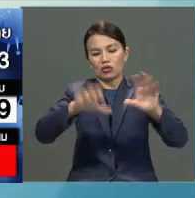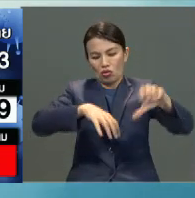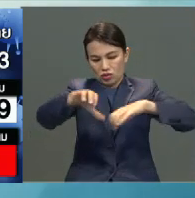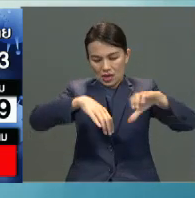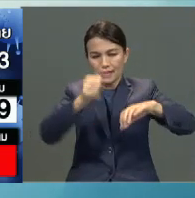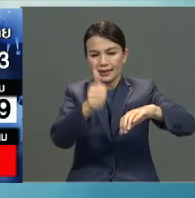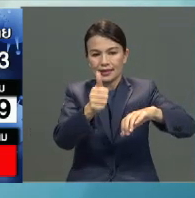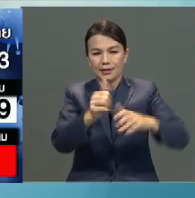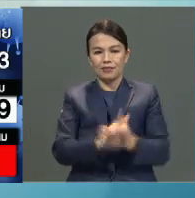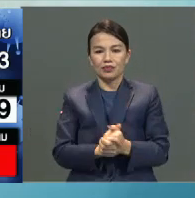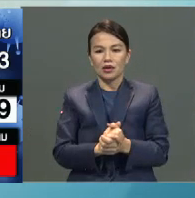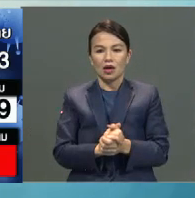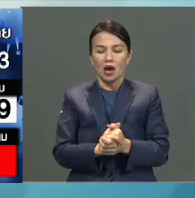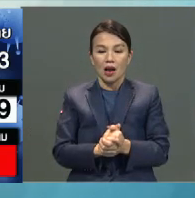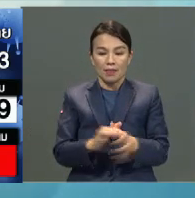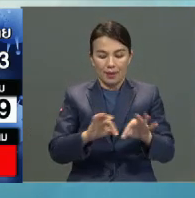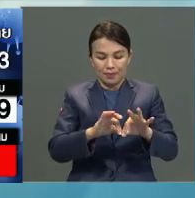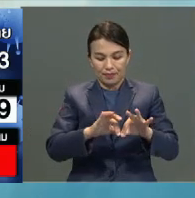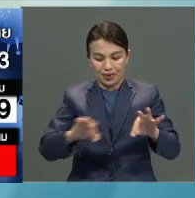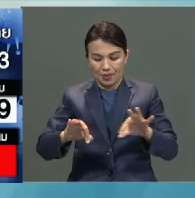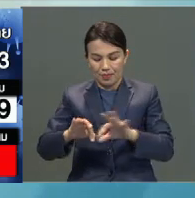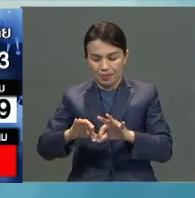เมตรนะครับงานแสดงดนตรีงานคอนเสิร์ตนะครับต้องมีการดูแลเรื่องของความหนาแน่นต้องไม่แออัดเกินไปนะครับหรือไร้ระเบียบนะครับเพราะฉะนั้นตรงนี้ต้องดูแลกันอย่างดีนะครับตอนนี้ก็ใช้5ตารางเมตรต่อคนเพราะบางทีอาจจะขยับกะย้ายโยกกันไปยกกันมาก็ต้องใช้พื้นที่เยอะกว่านี้หน่อยนึงก็เป็น